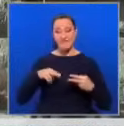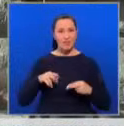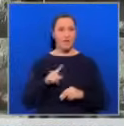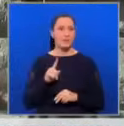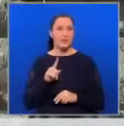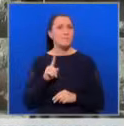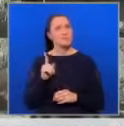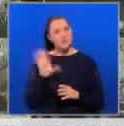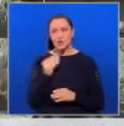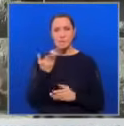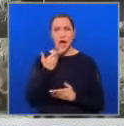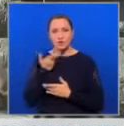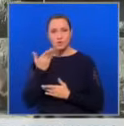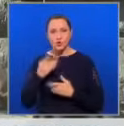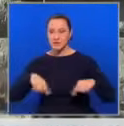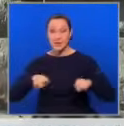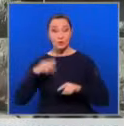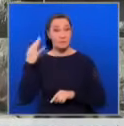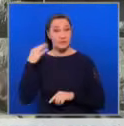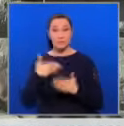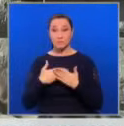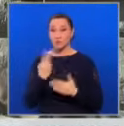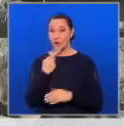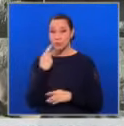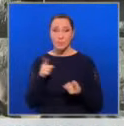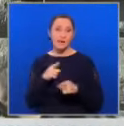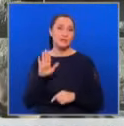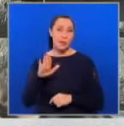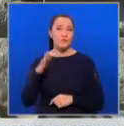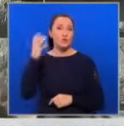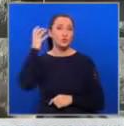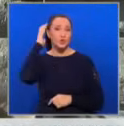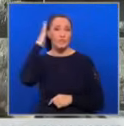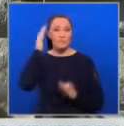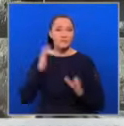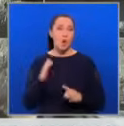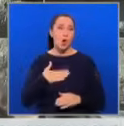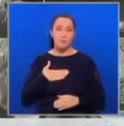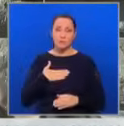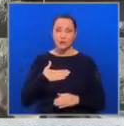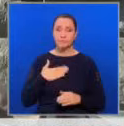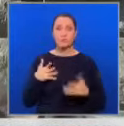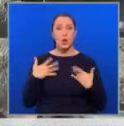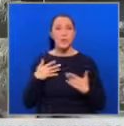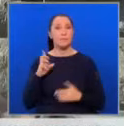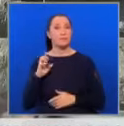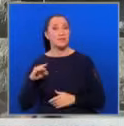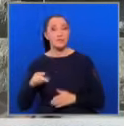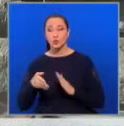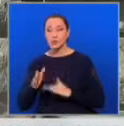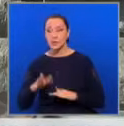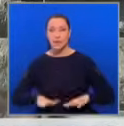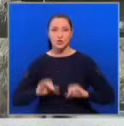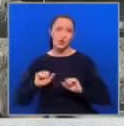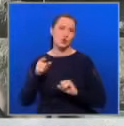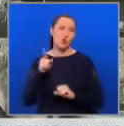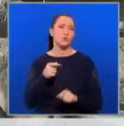залата освен това президентът за две години управлява с негови служебни правителства ако той имаше желание да тези три да отидат в гражданска защита той може